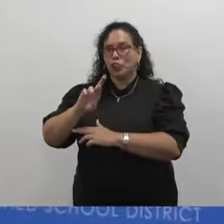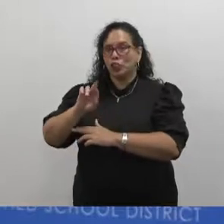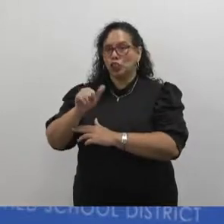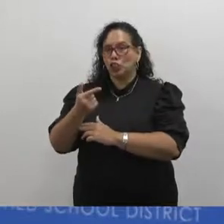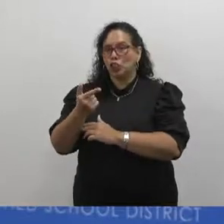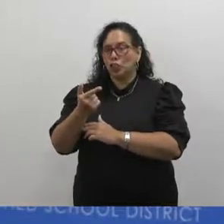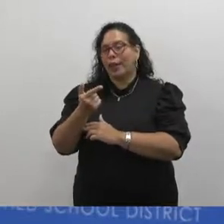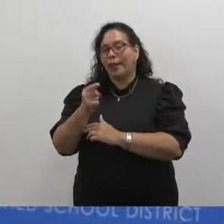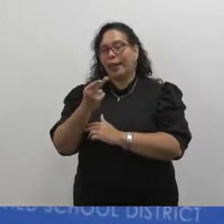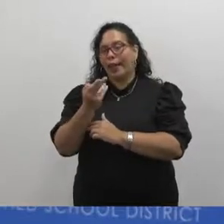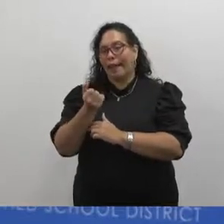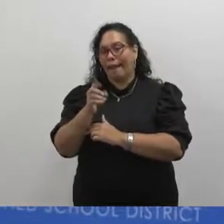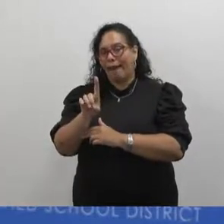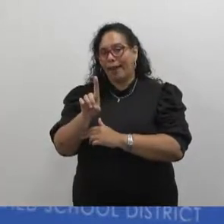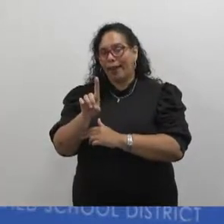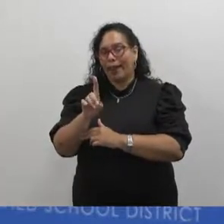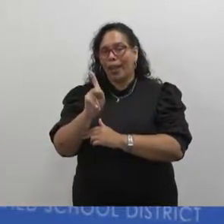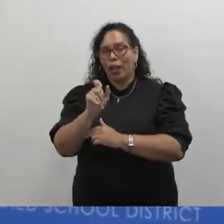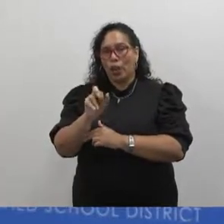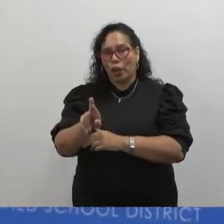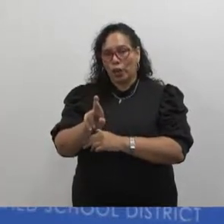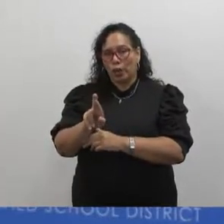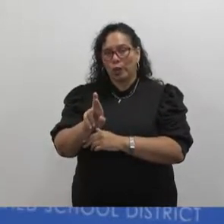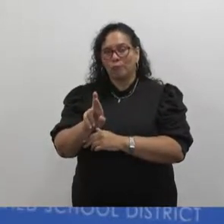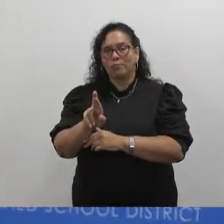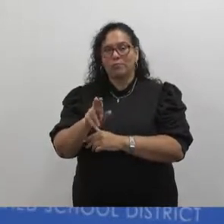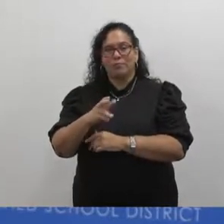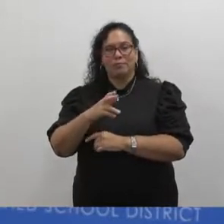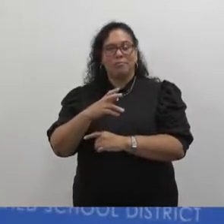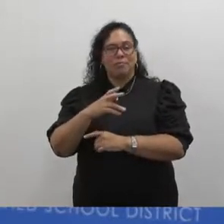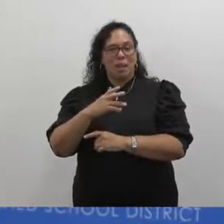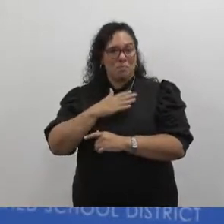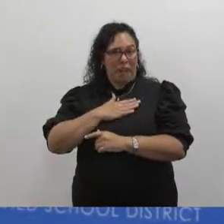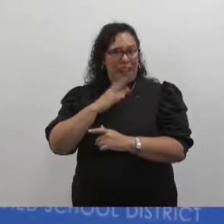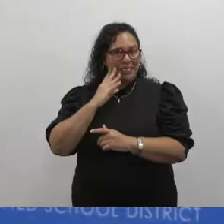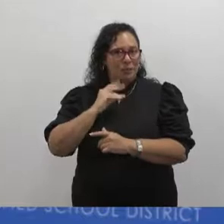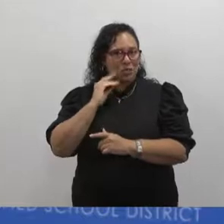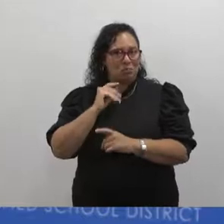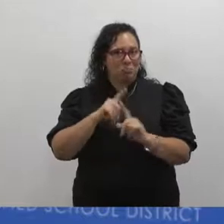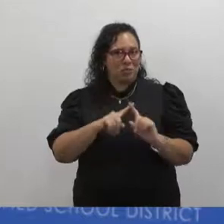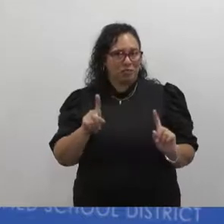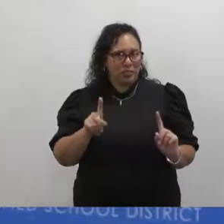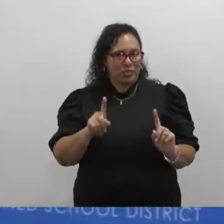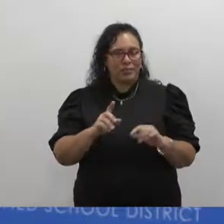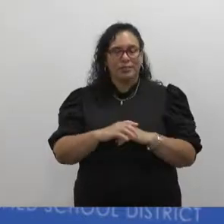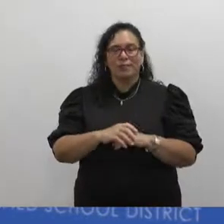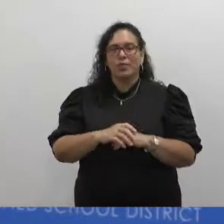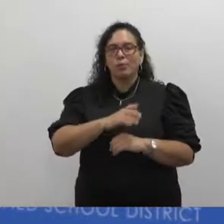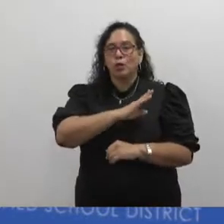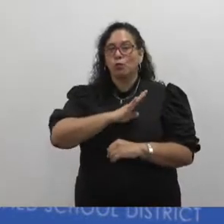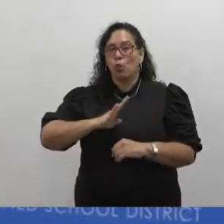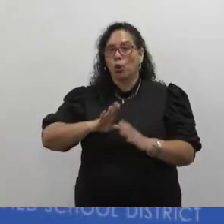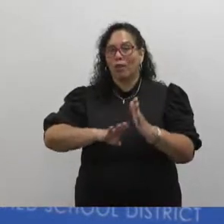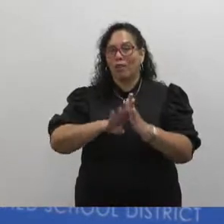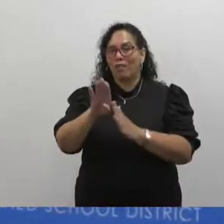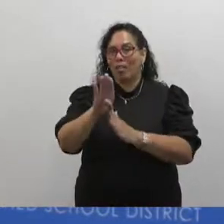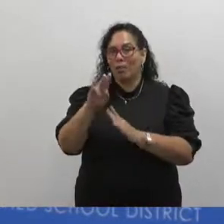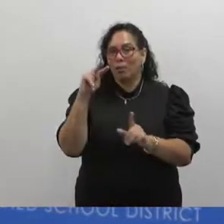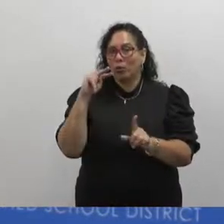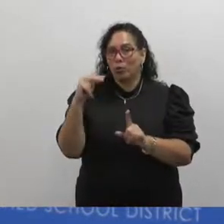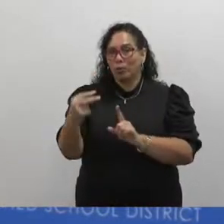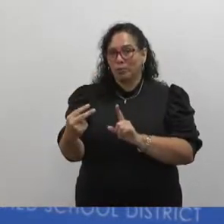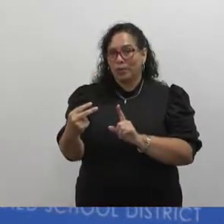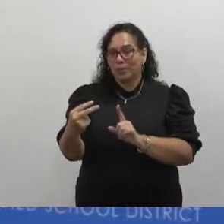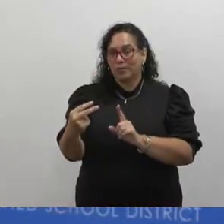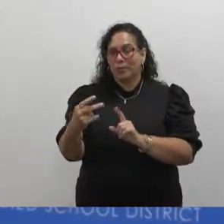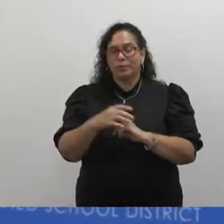sao mà kịp khen nhỉ nè Craig bàn dây thắt bắp sáu dương rồi mới có cả đọc sáu dương mình cả khâu khen nhỉ âm pi cả